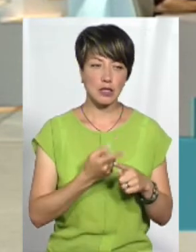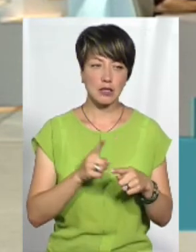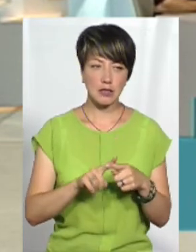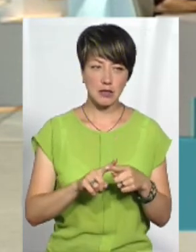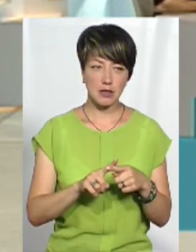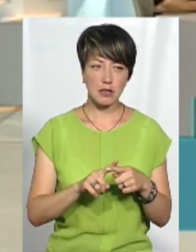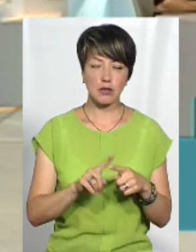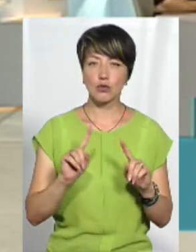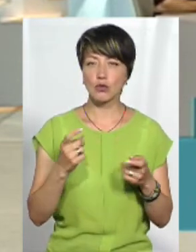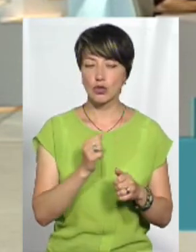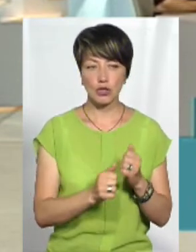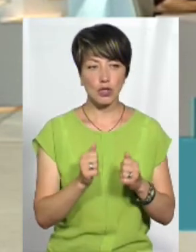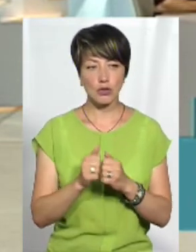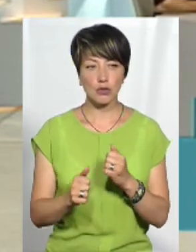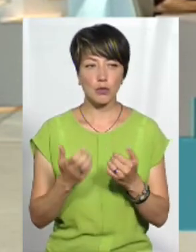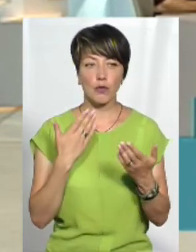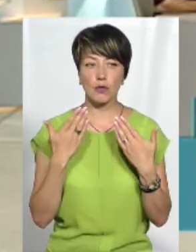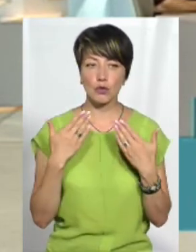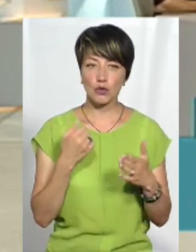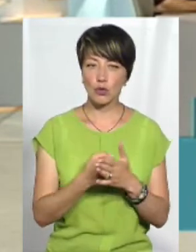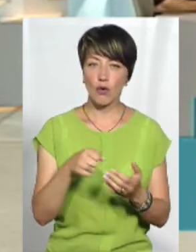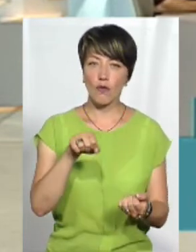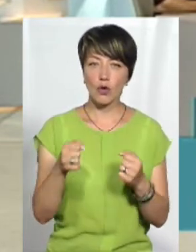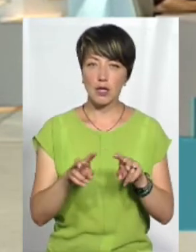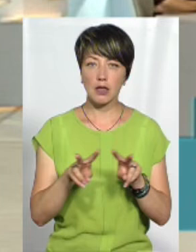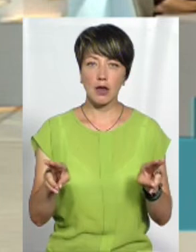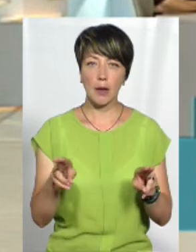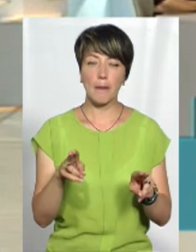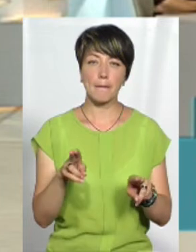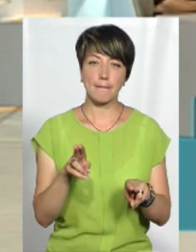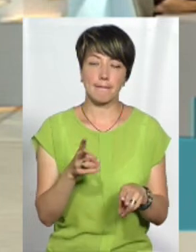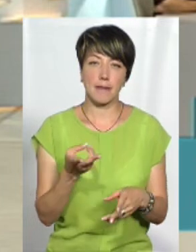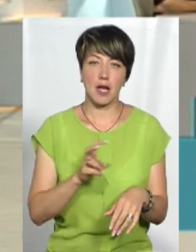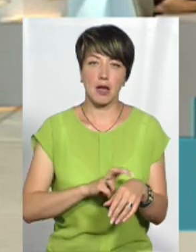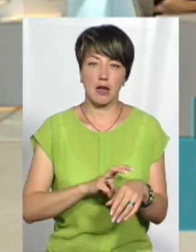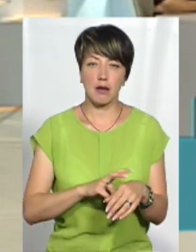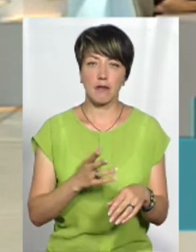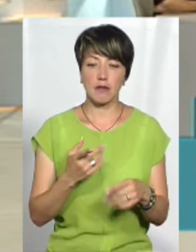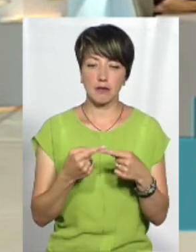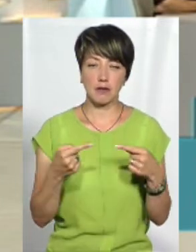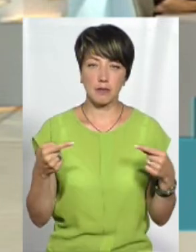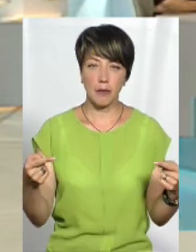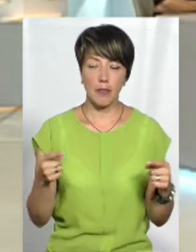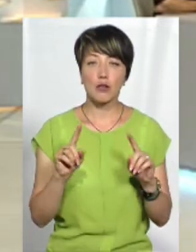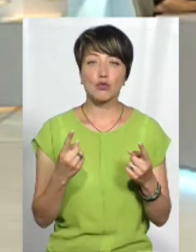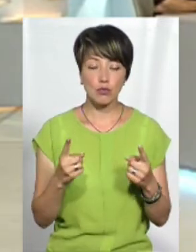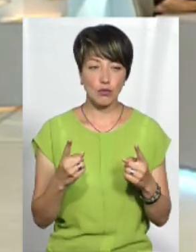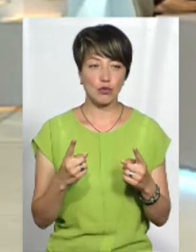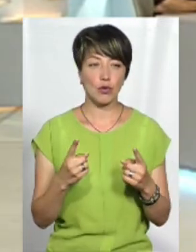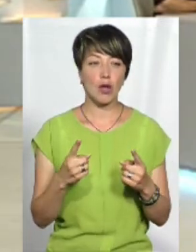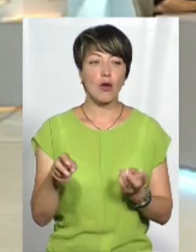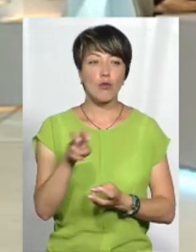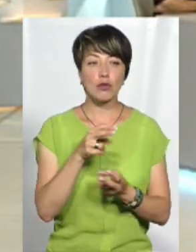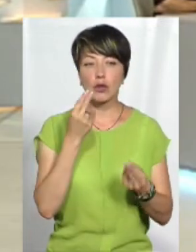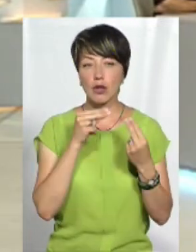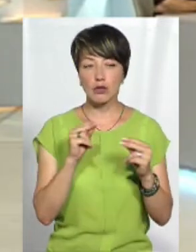стає надзвичайно частою по відношенню як до водіїв, так і до медичного персоналу. Чому? Тому що в